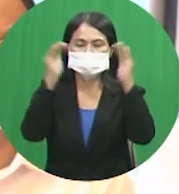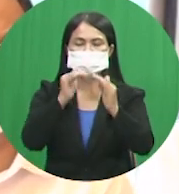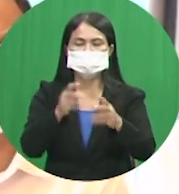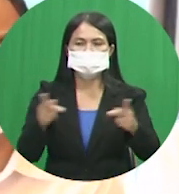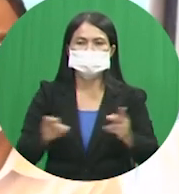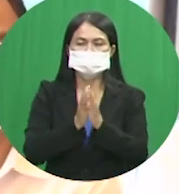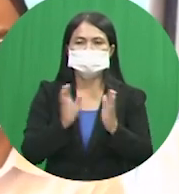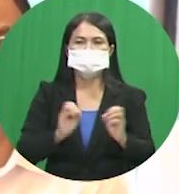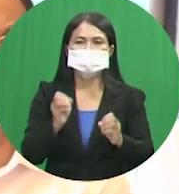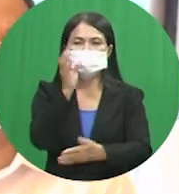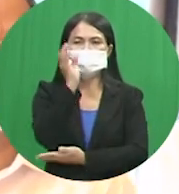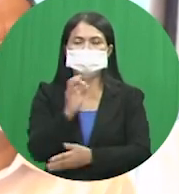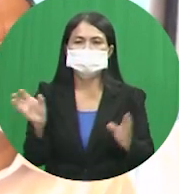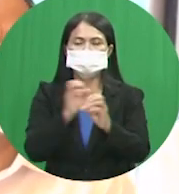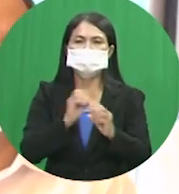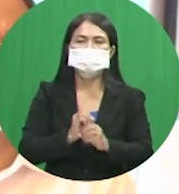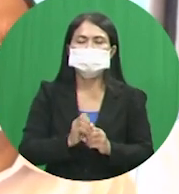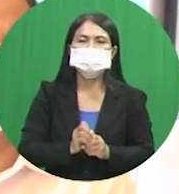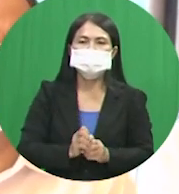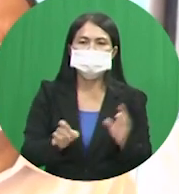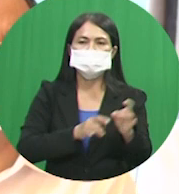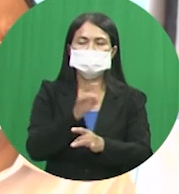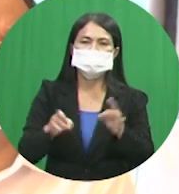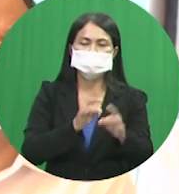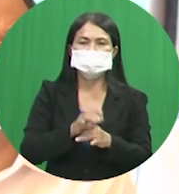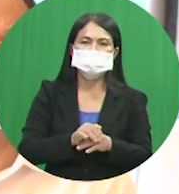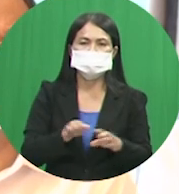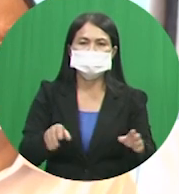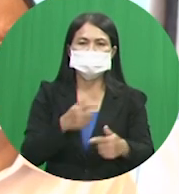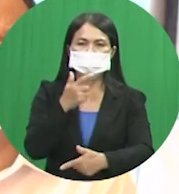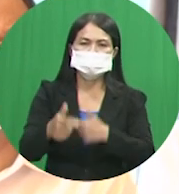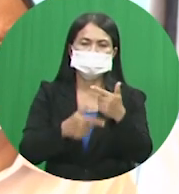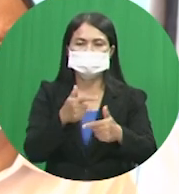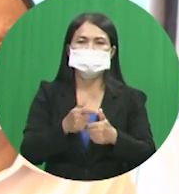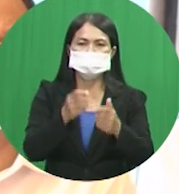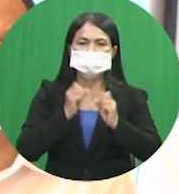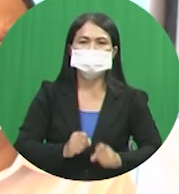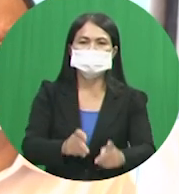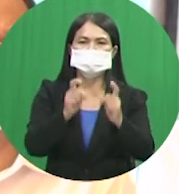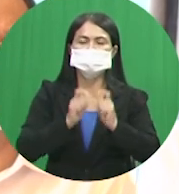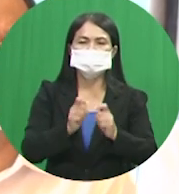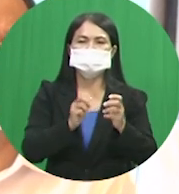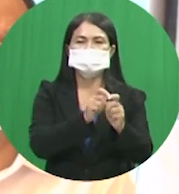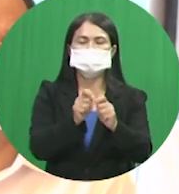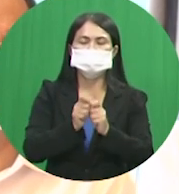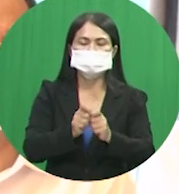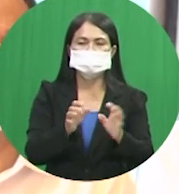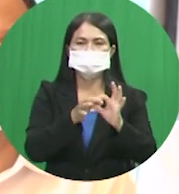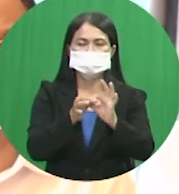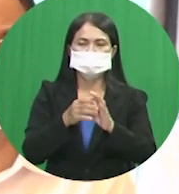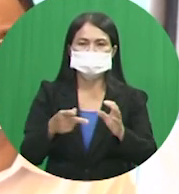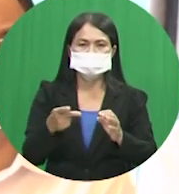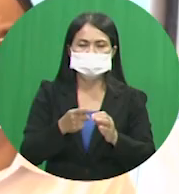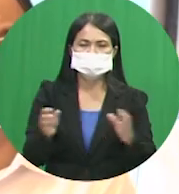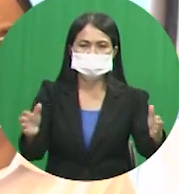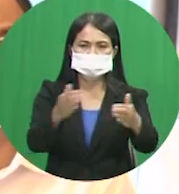มันอาจอัปแปรเหี้ยบันเต๋อเอ็งจังหายเติบเชี่ยปศบริษัทกรุบจำนวนรวมแมงขนาดไหนรวบรวมกำลังสามกิจคณีขนง